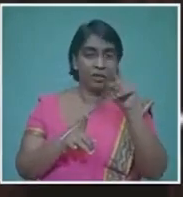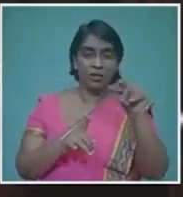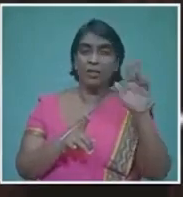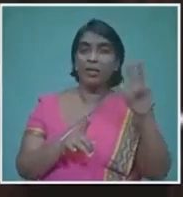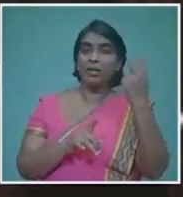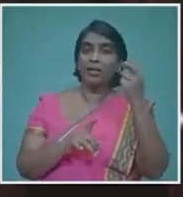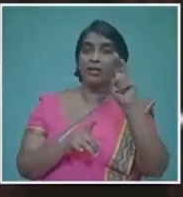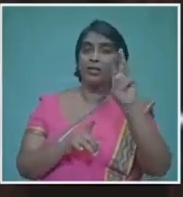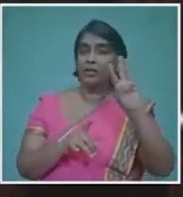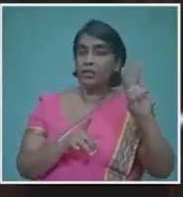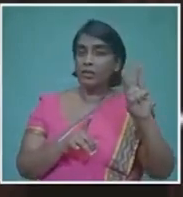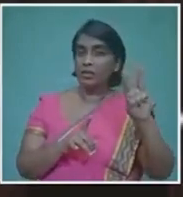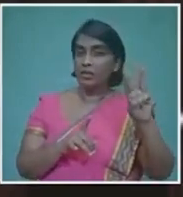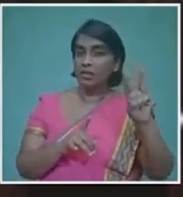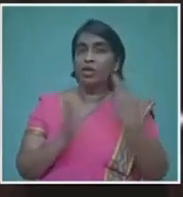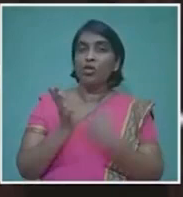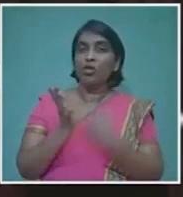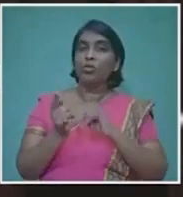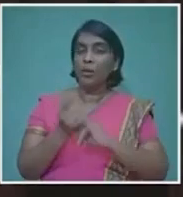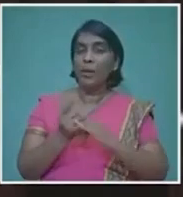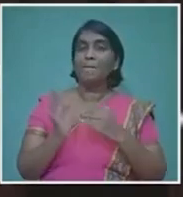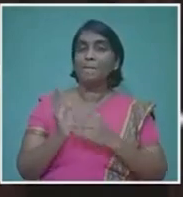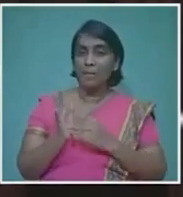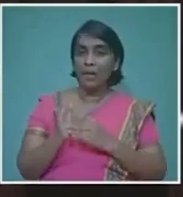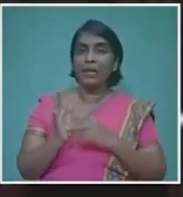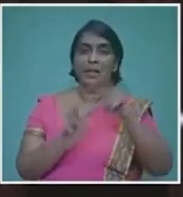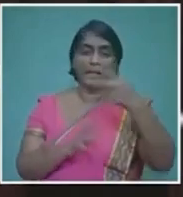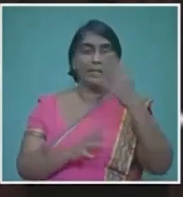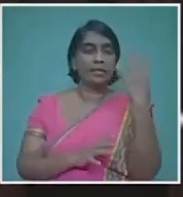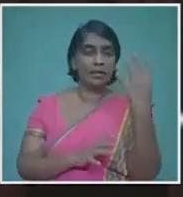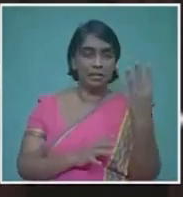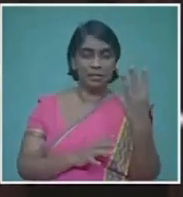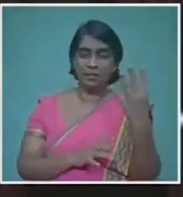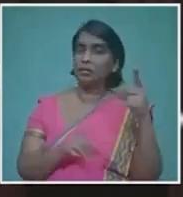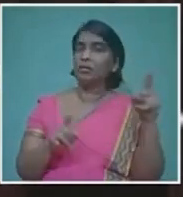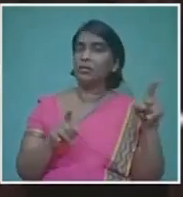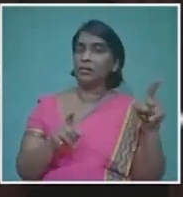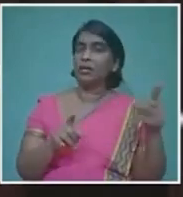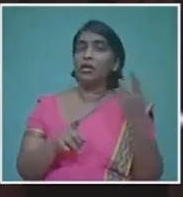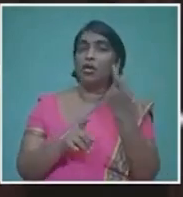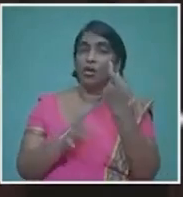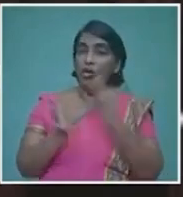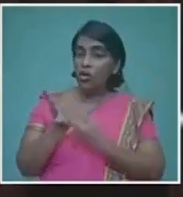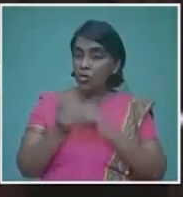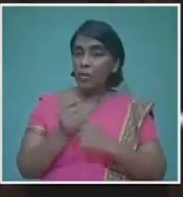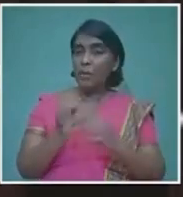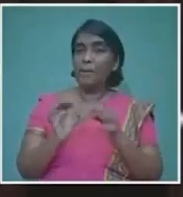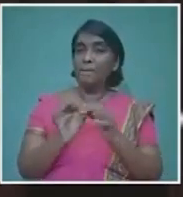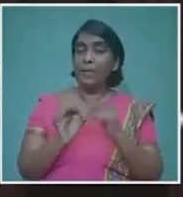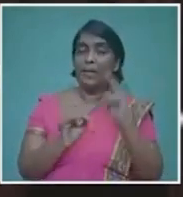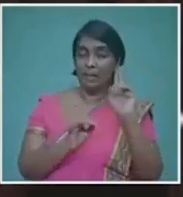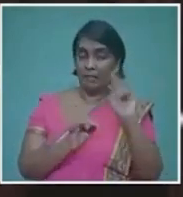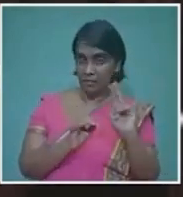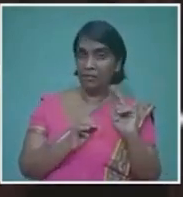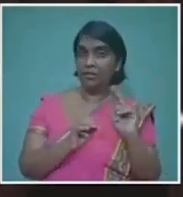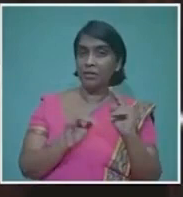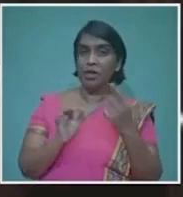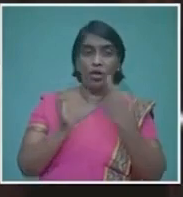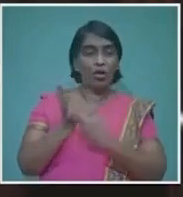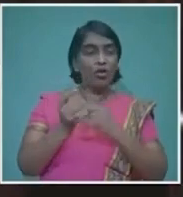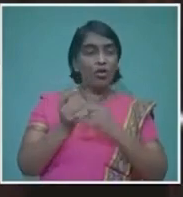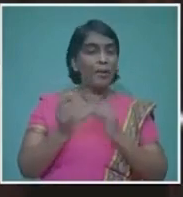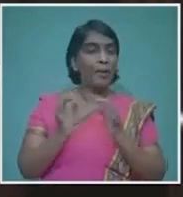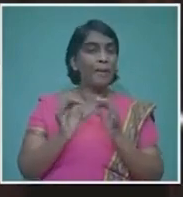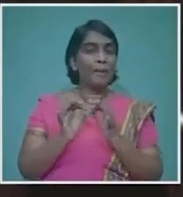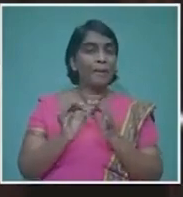180.7යි 2023 ේ ඩොලර් රුපියල් බිලියන 204යි. එතකොට රුපියල් බිලියන 20කින් තමයි රුපියල් බිලියන